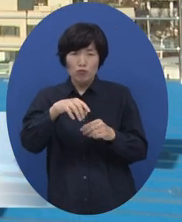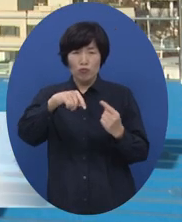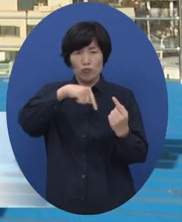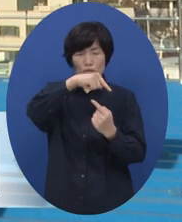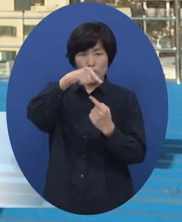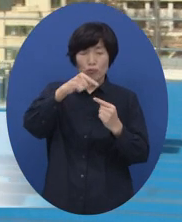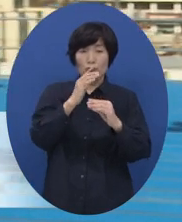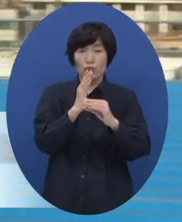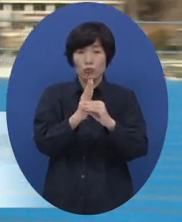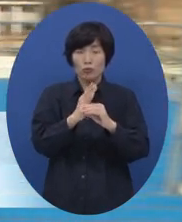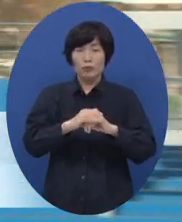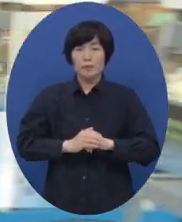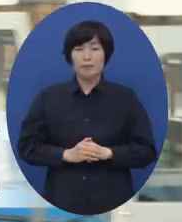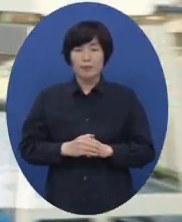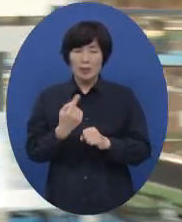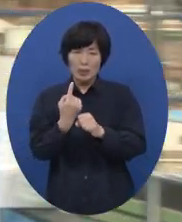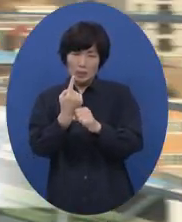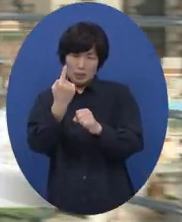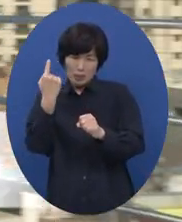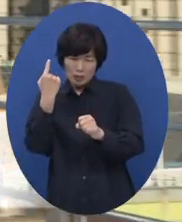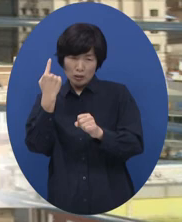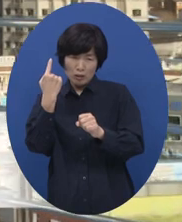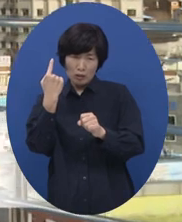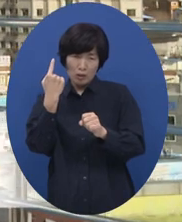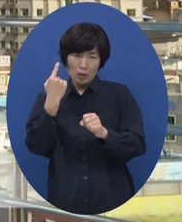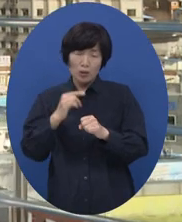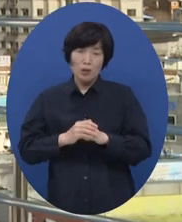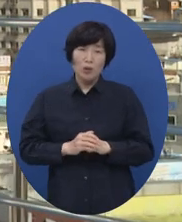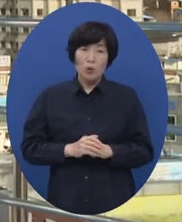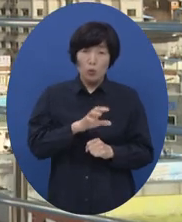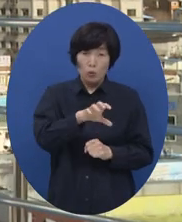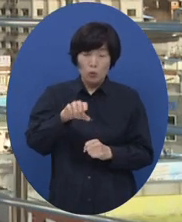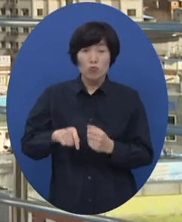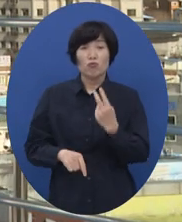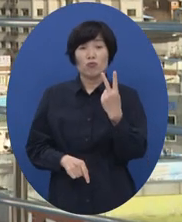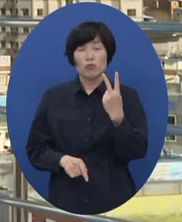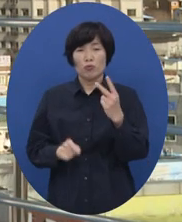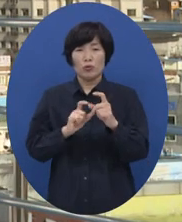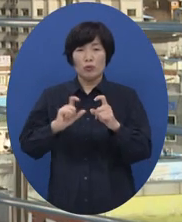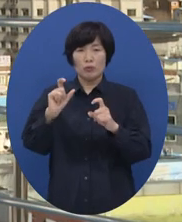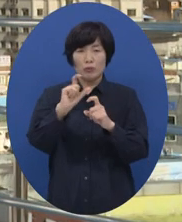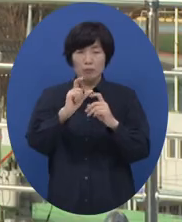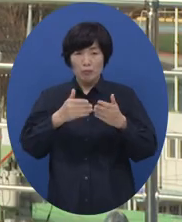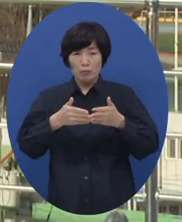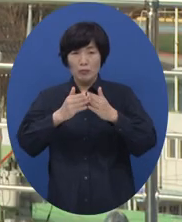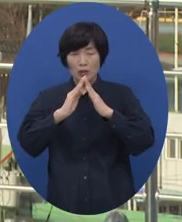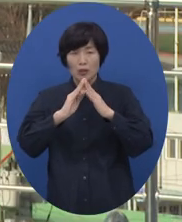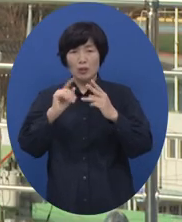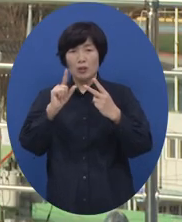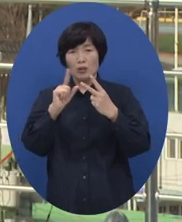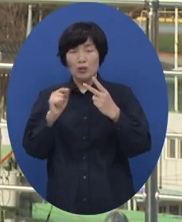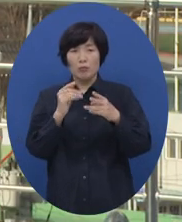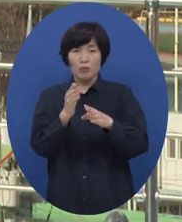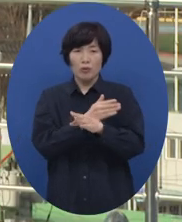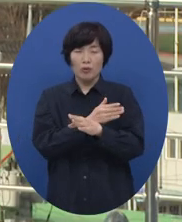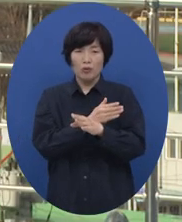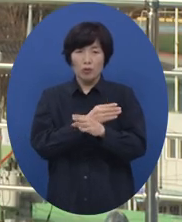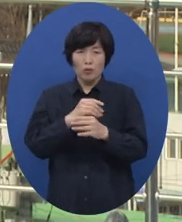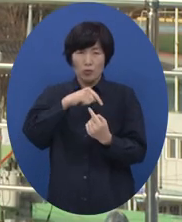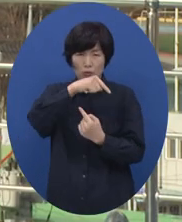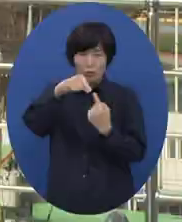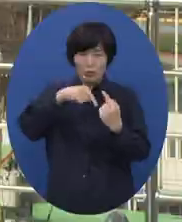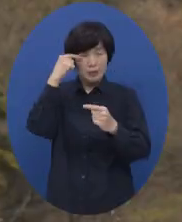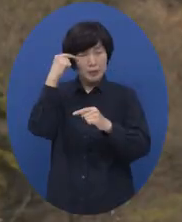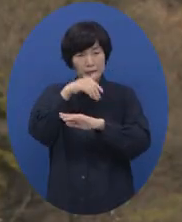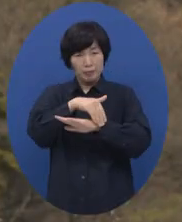중이고 지난해 이천과 김포 등 동서부 두 곳에 추가 설치해 오는 2월부터 정상 운영에 들어갈